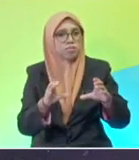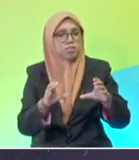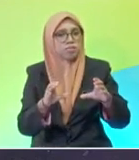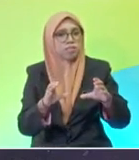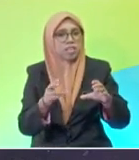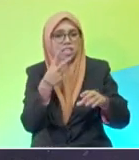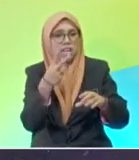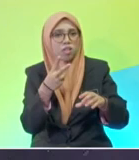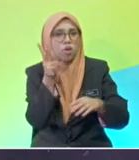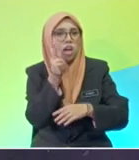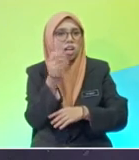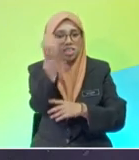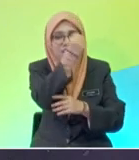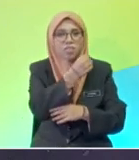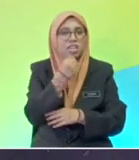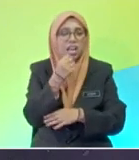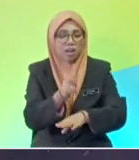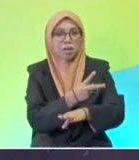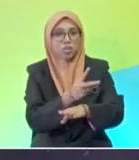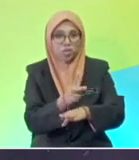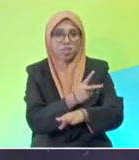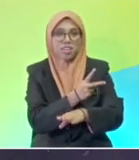untuk rangka yang pertama